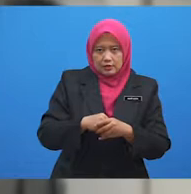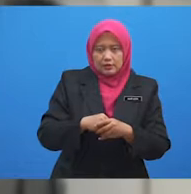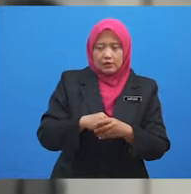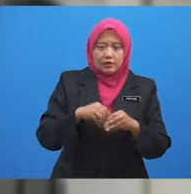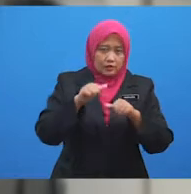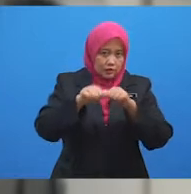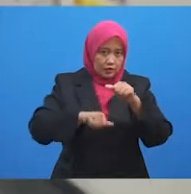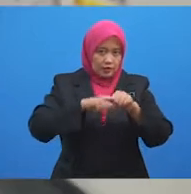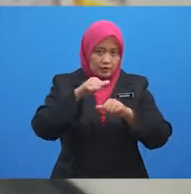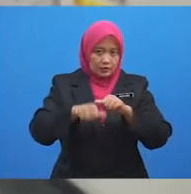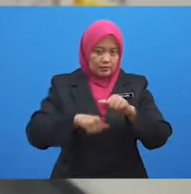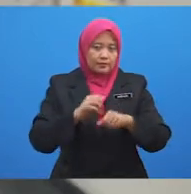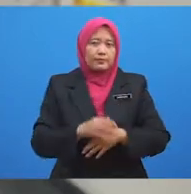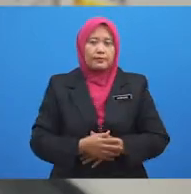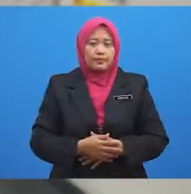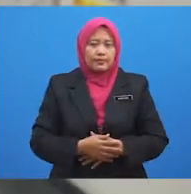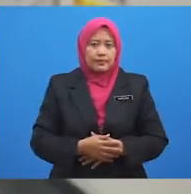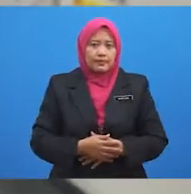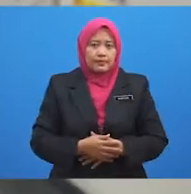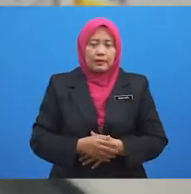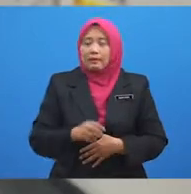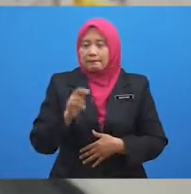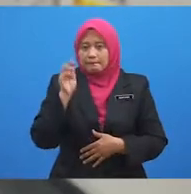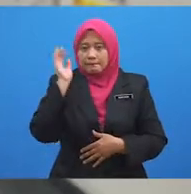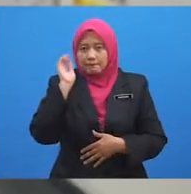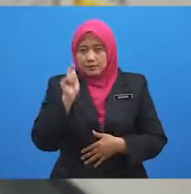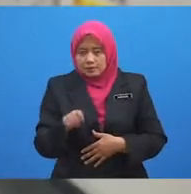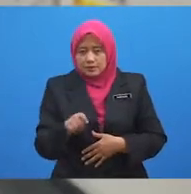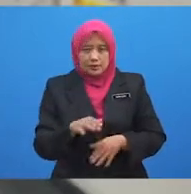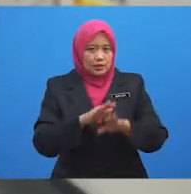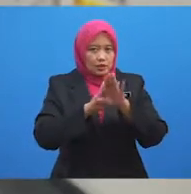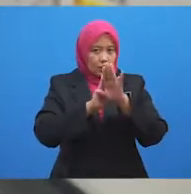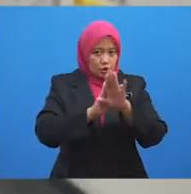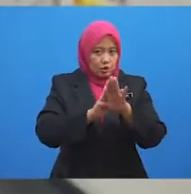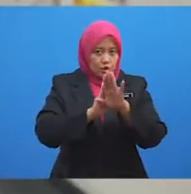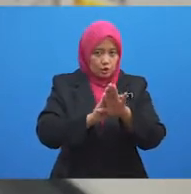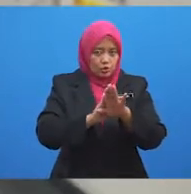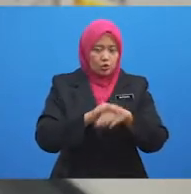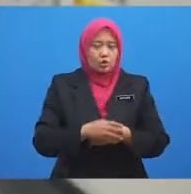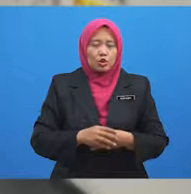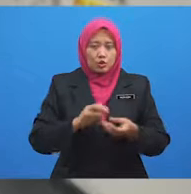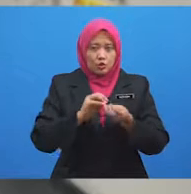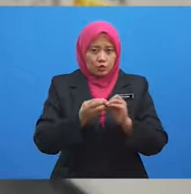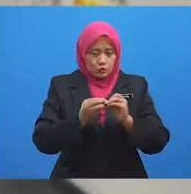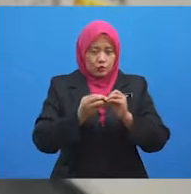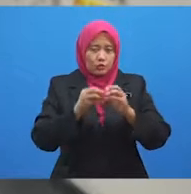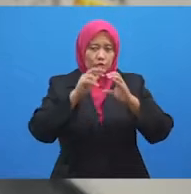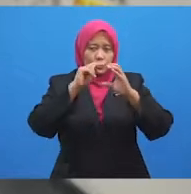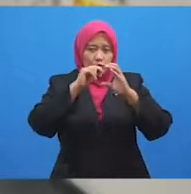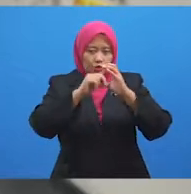nombor nukleon suatu atom tolak bilangan neutron atom